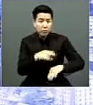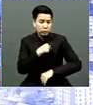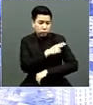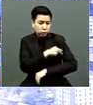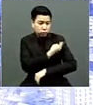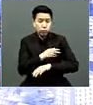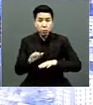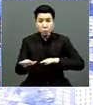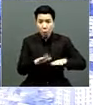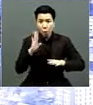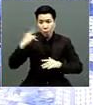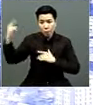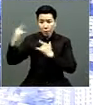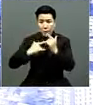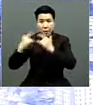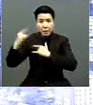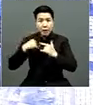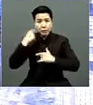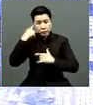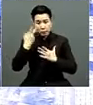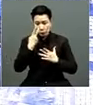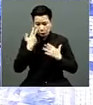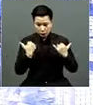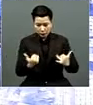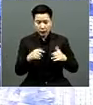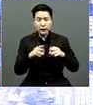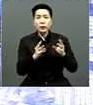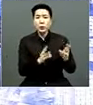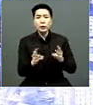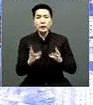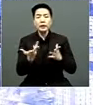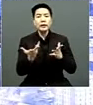ะครับแล้วประกอบกับขีดความสามารถในการที่